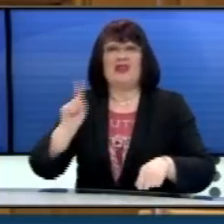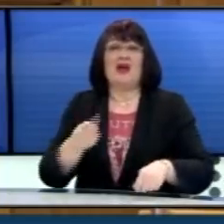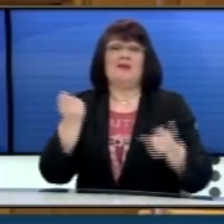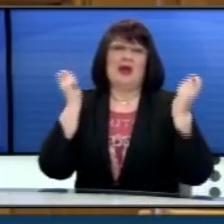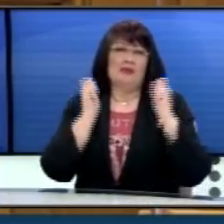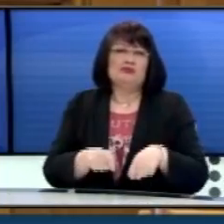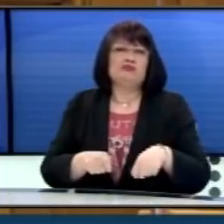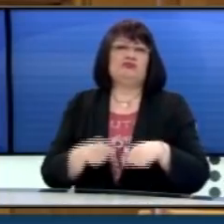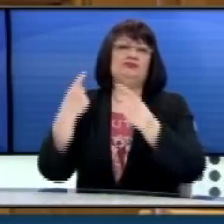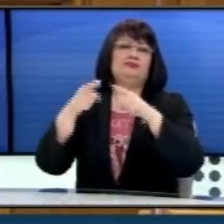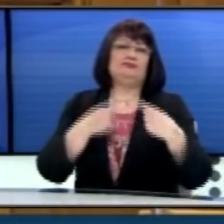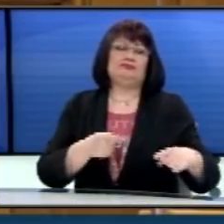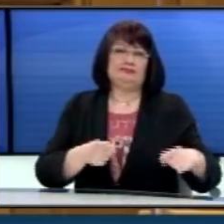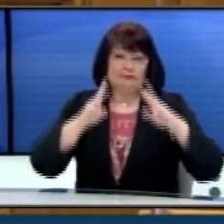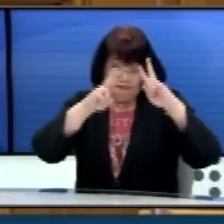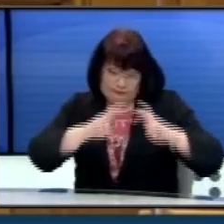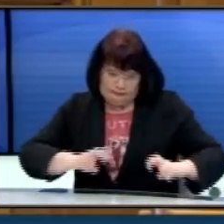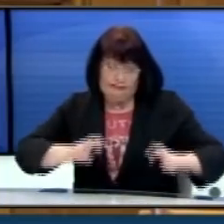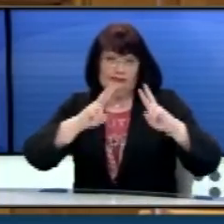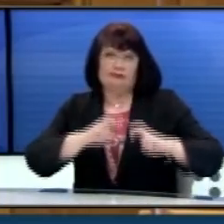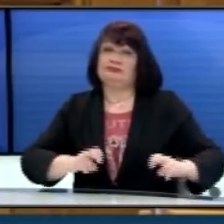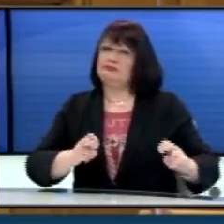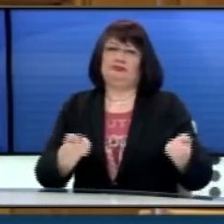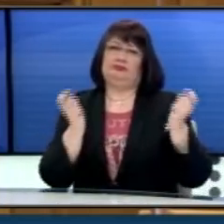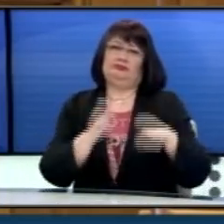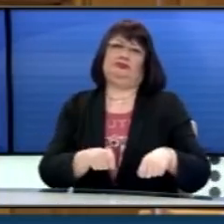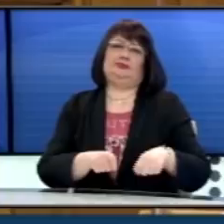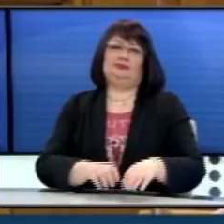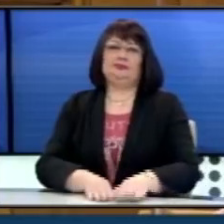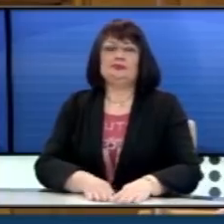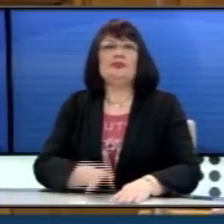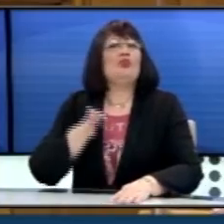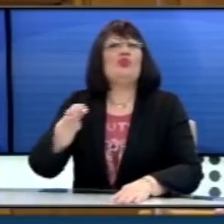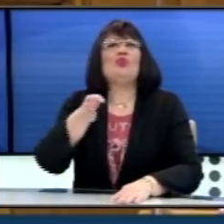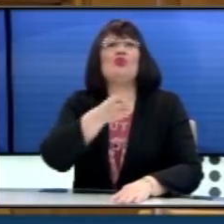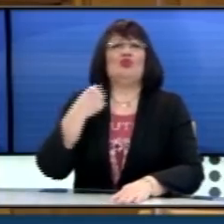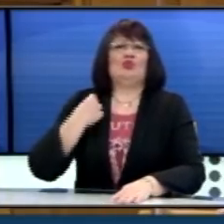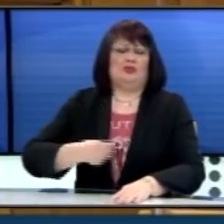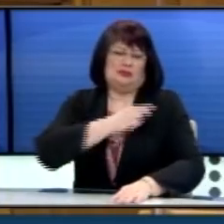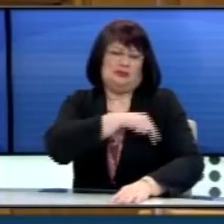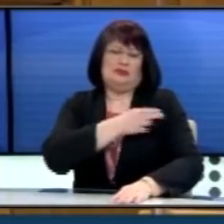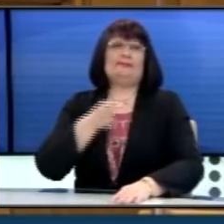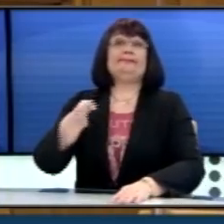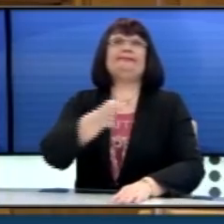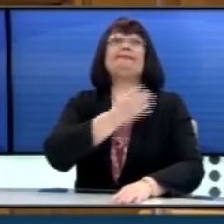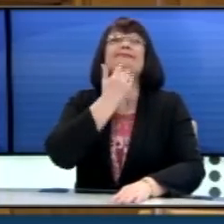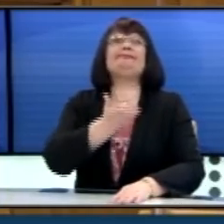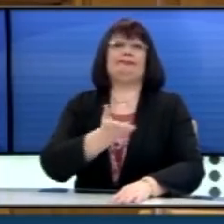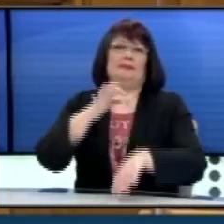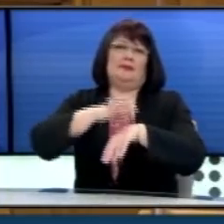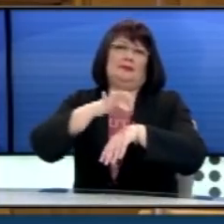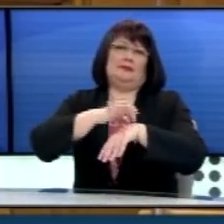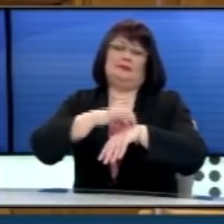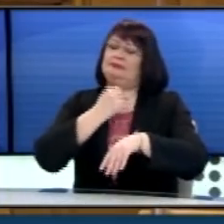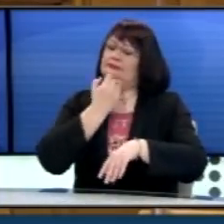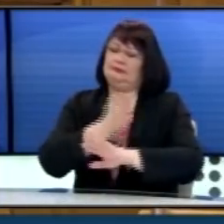θεραπείες, από διάφορες διαγνωστικές εξετάσεις. Ούτε απ' έξω από τα δημόσια νοσοκομεία δεν μπορούν πλέον να περάσουν όλοι